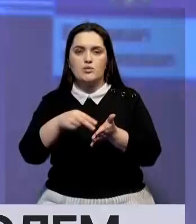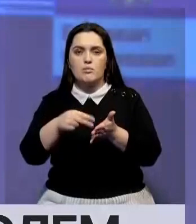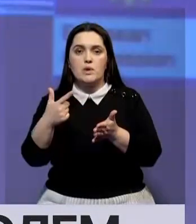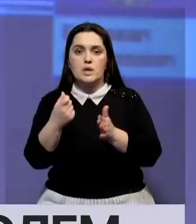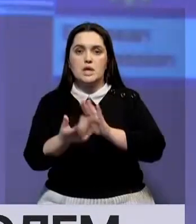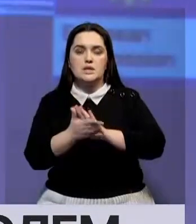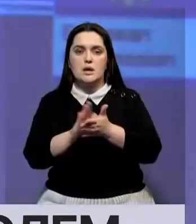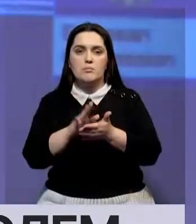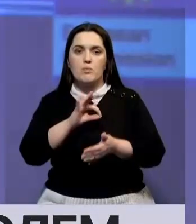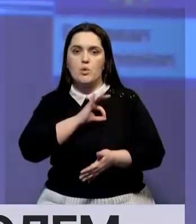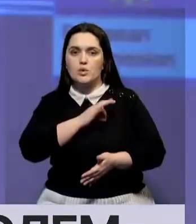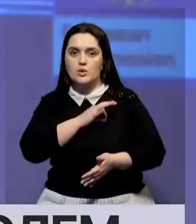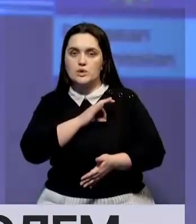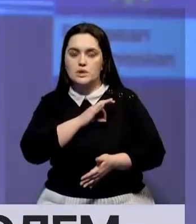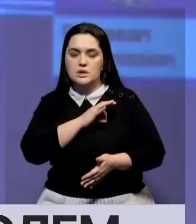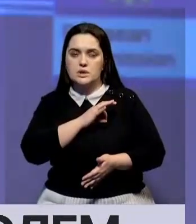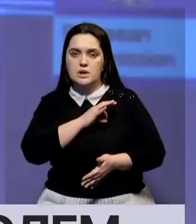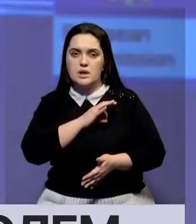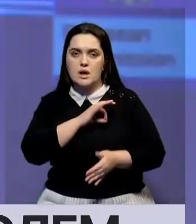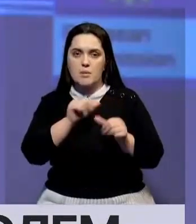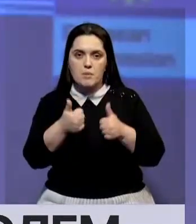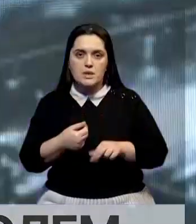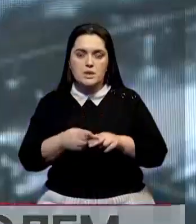и договорились по юридической базе этого решения.